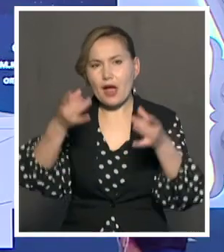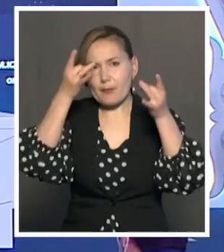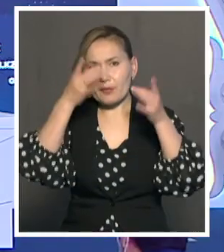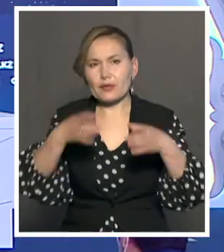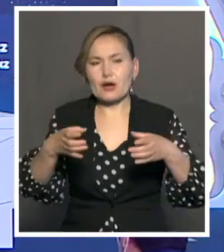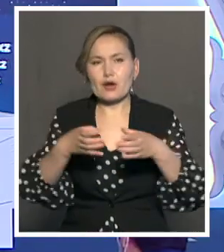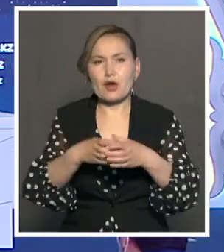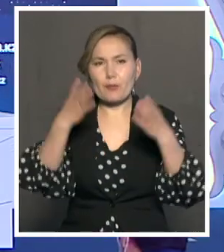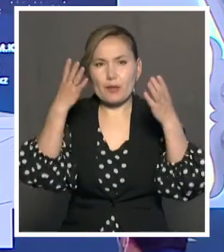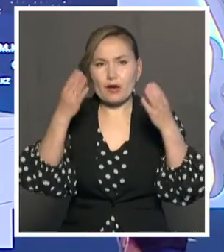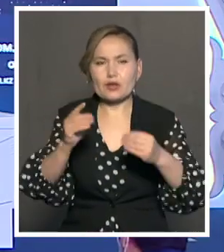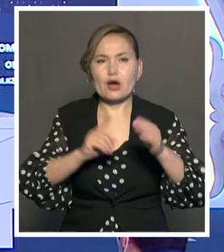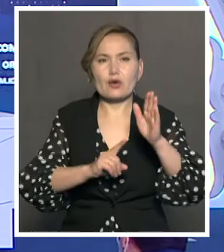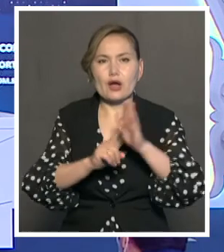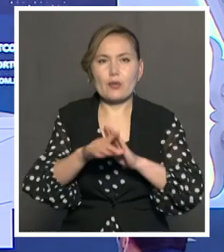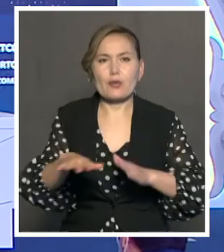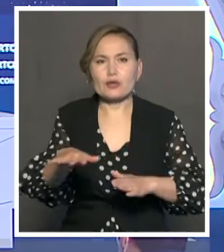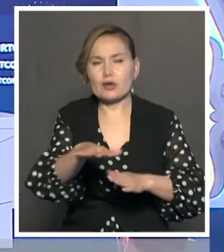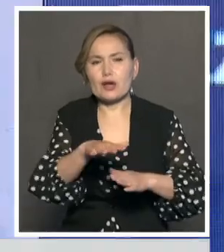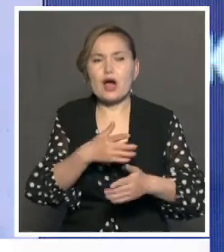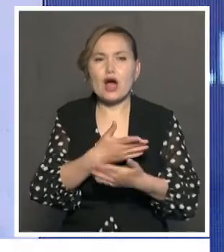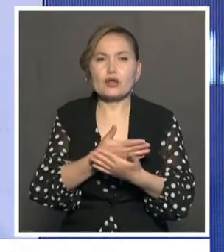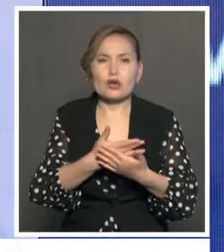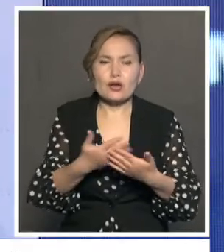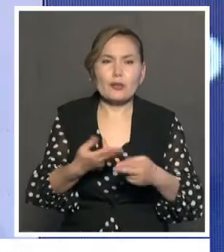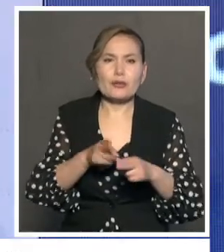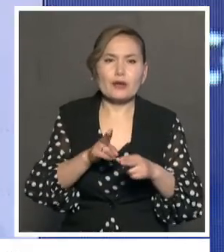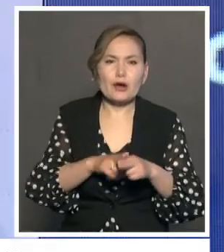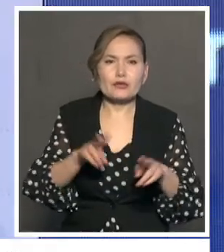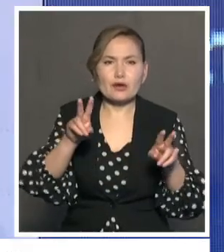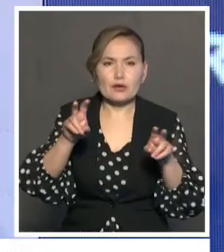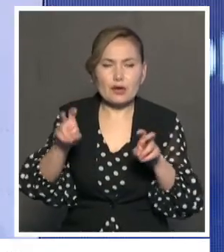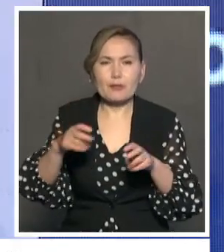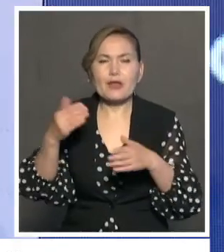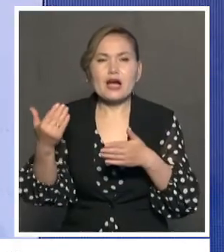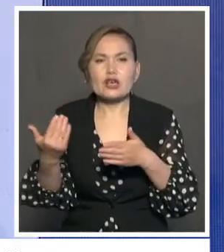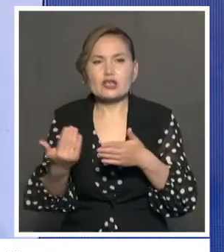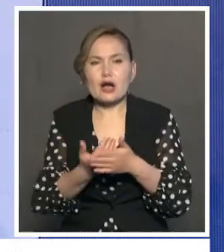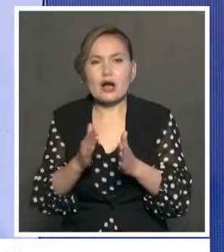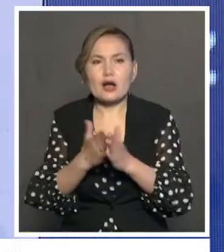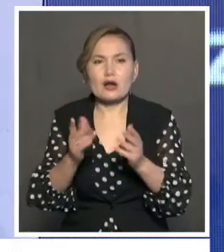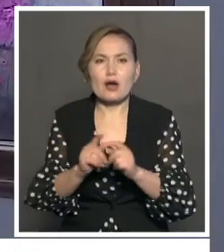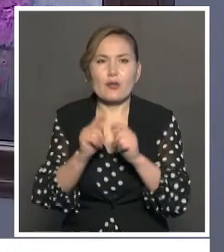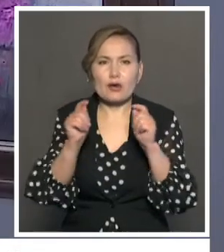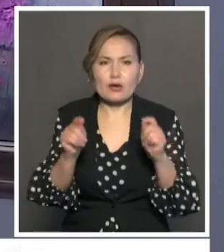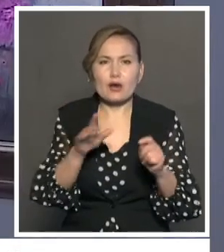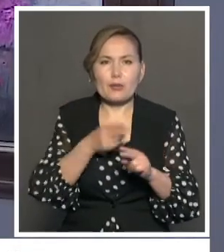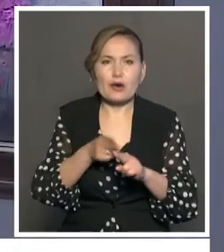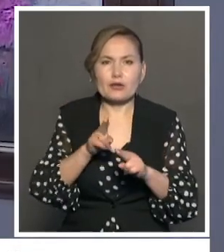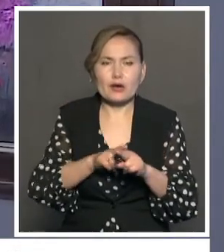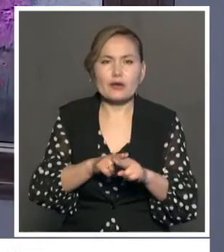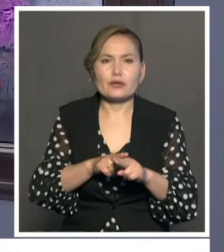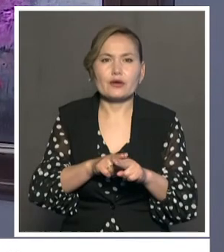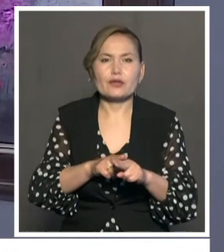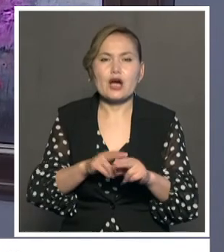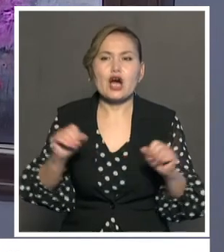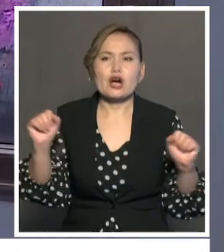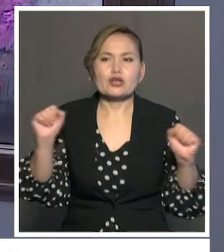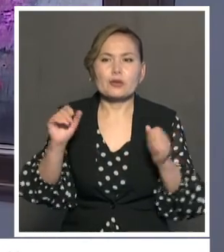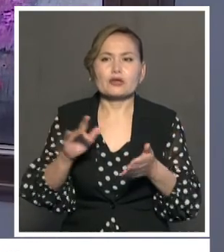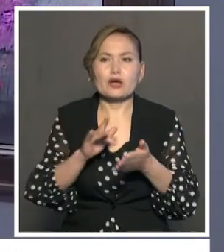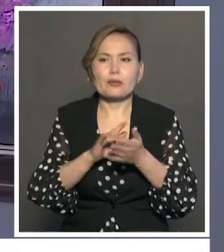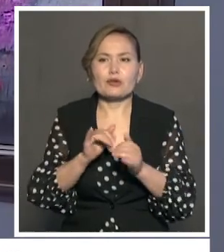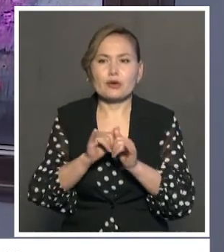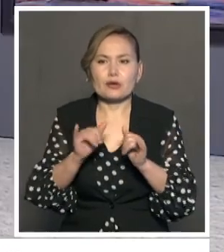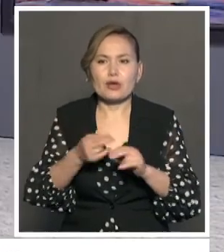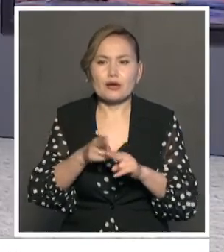мәдениет ұйымдарының күндері басталады, өңірдің түрлі жанрындағы жаңа туындылардың тұсаукесері өтеді. Жыл бойы бұқаралық спорт пен ішкі